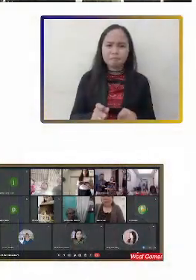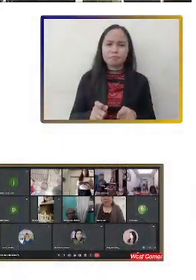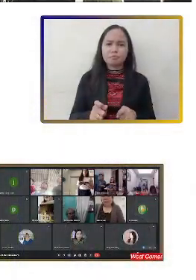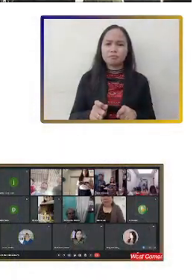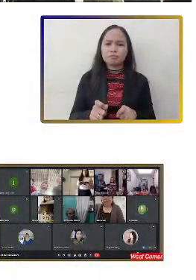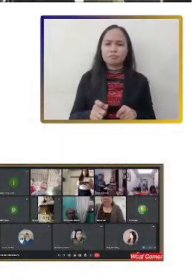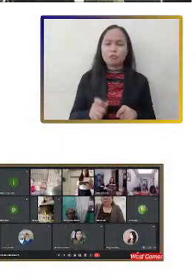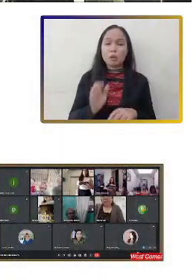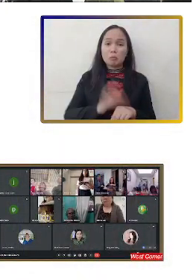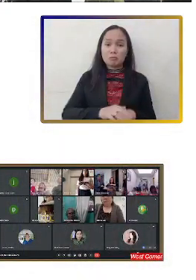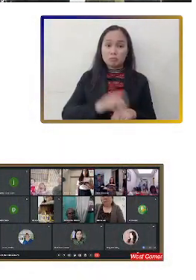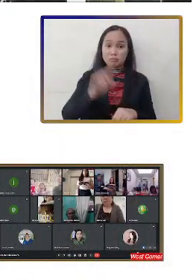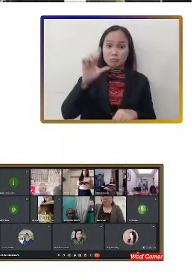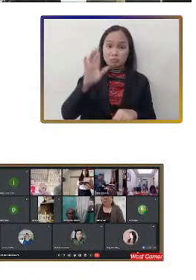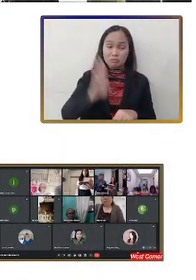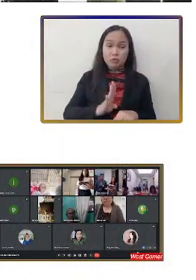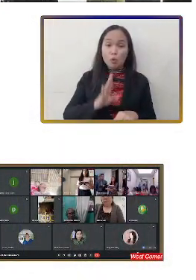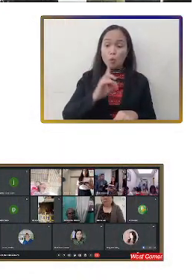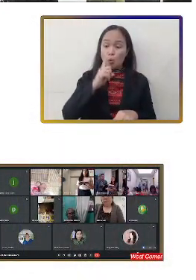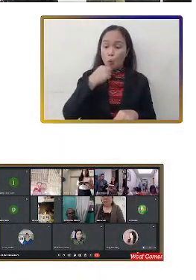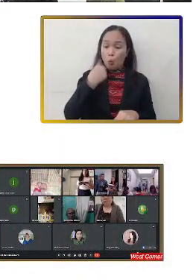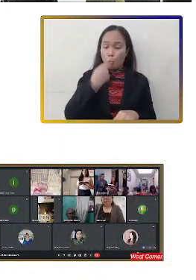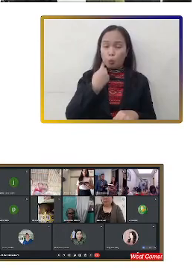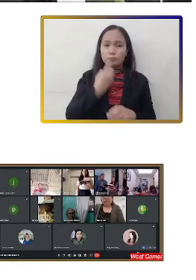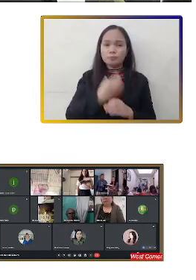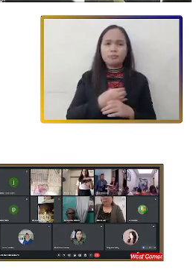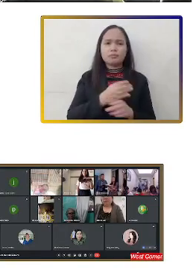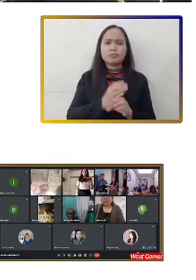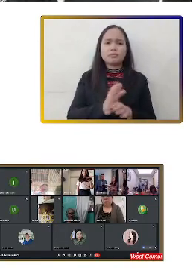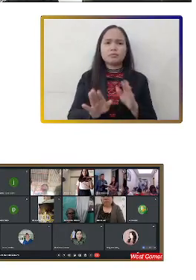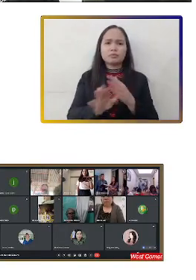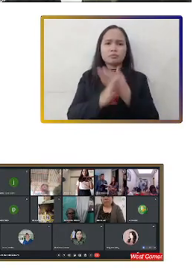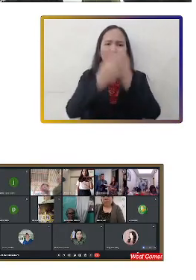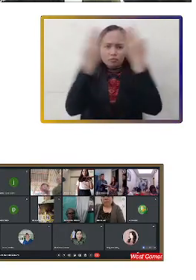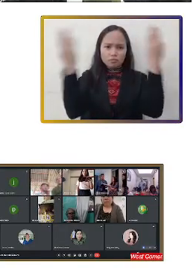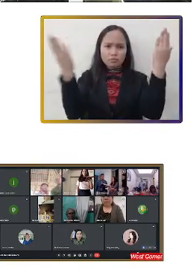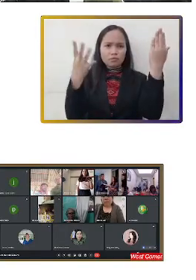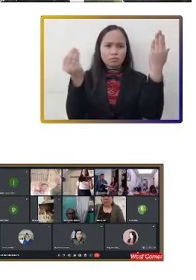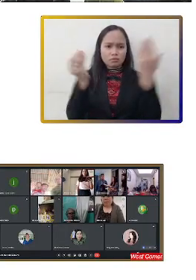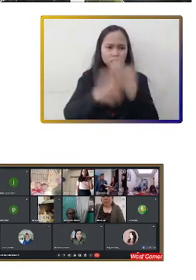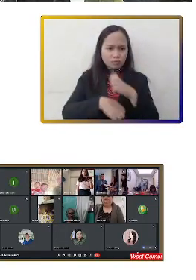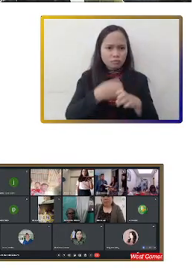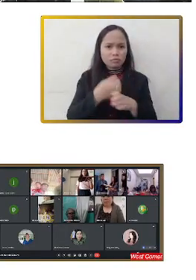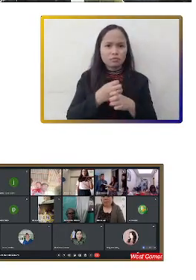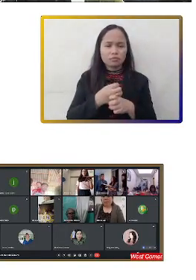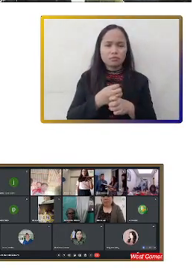on God who created the heaven and the earth.